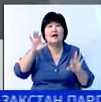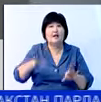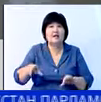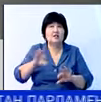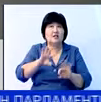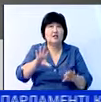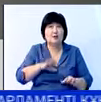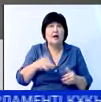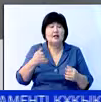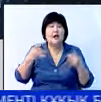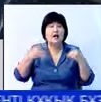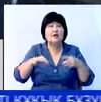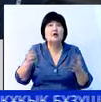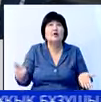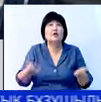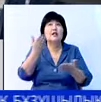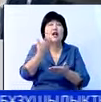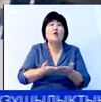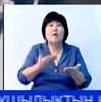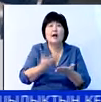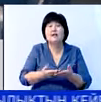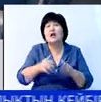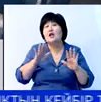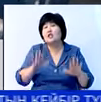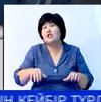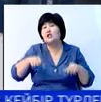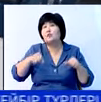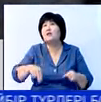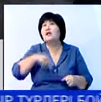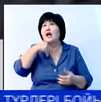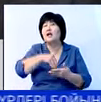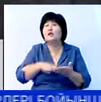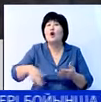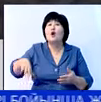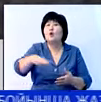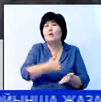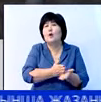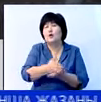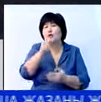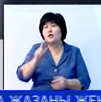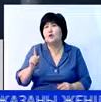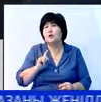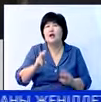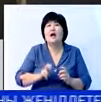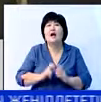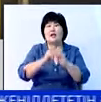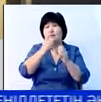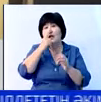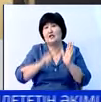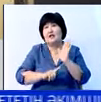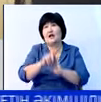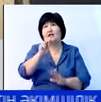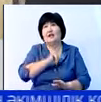жеткізген болатын. Телеарнадан көтерілген мәселені жергілікті билік назарға алып, көпшілік ұзақ жылдары бойы күткен лифті жақында іске